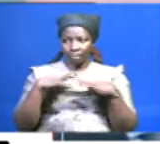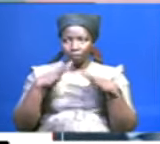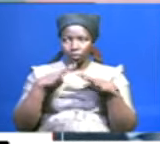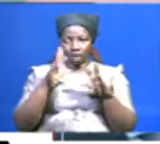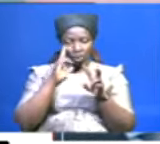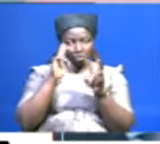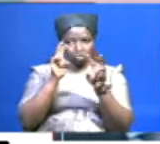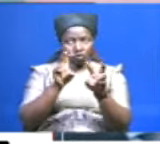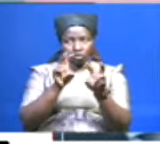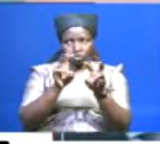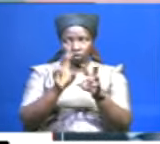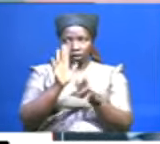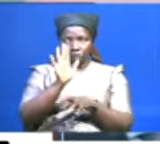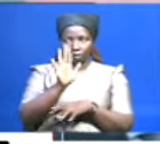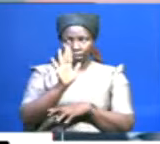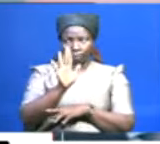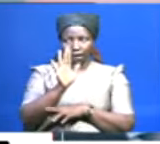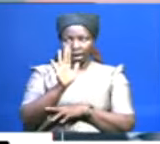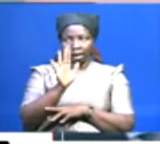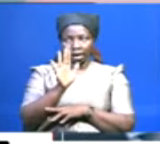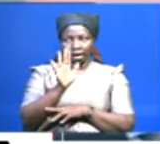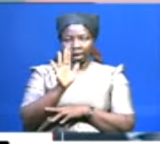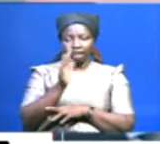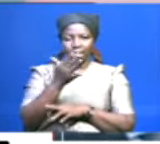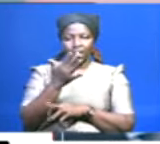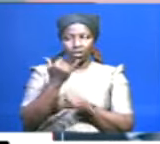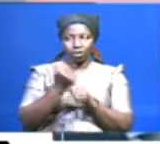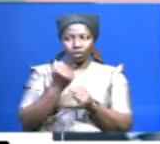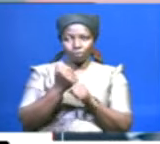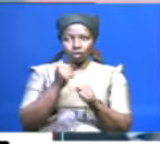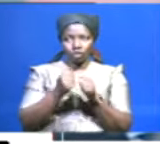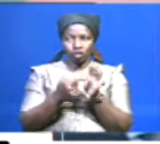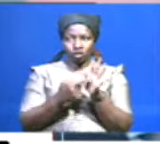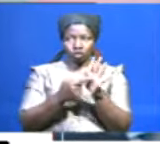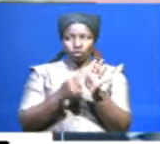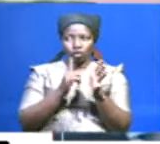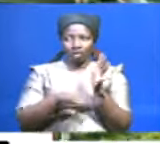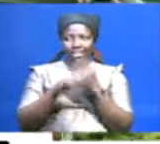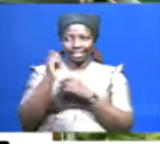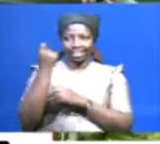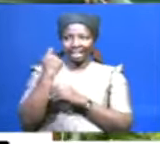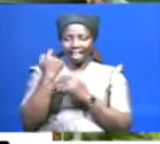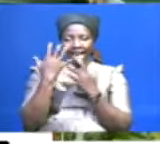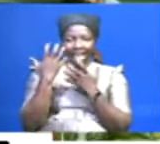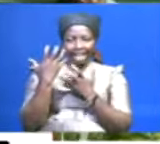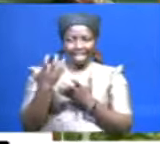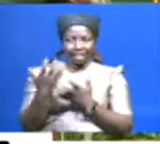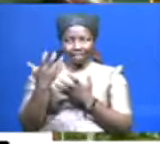illustrious career shows that Kenya heavily invested in you.